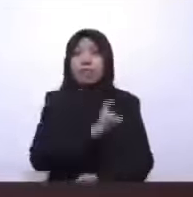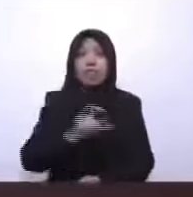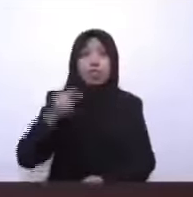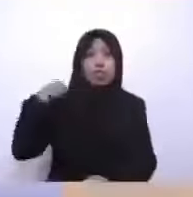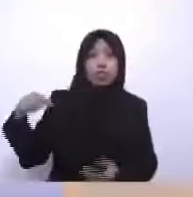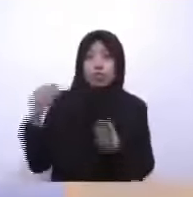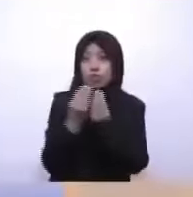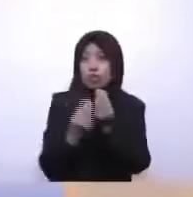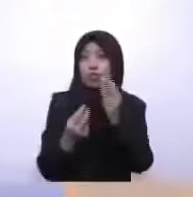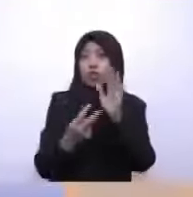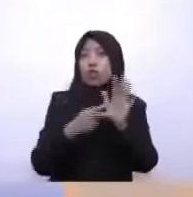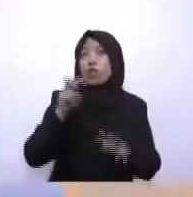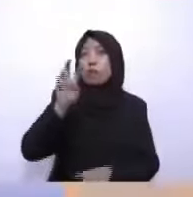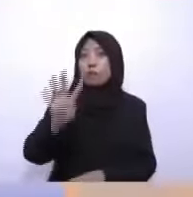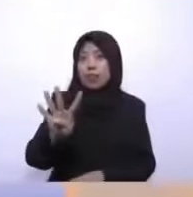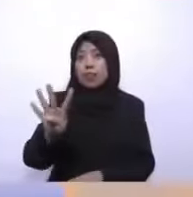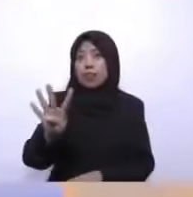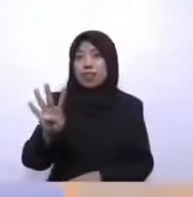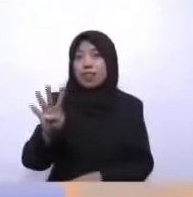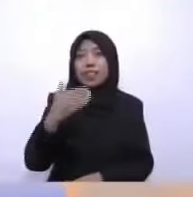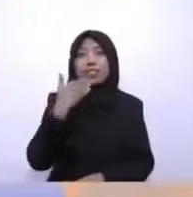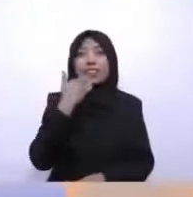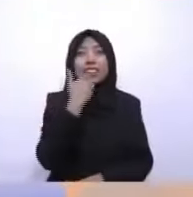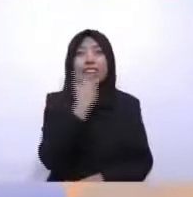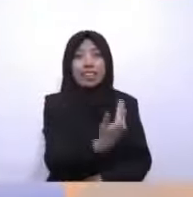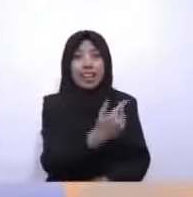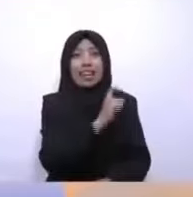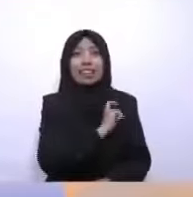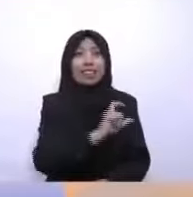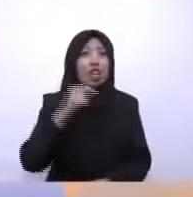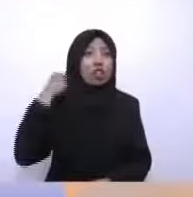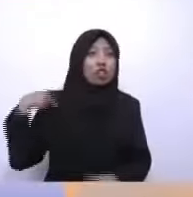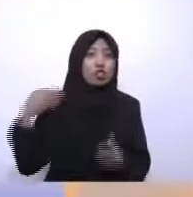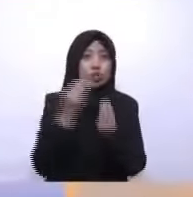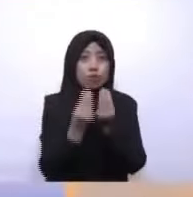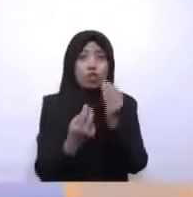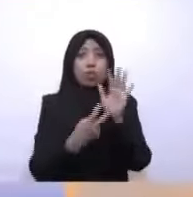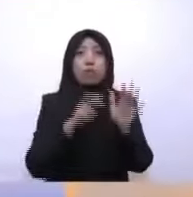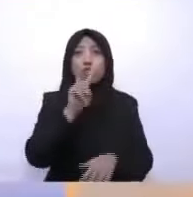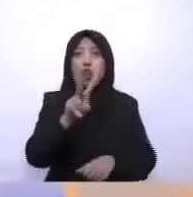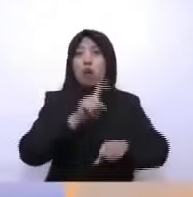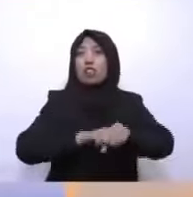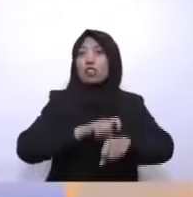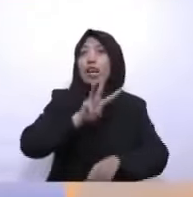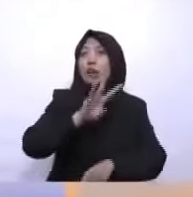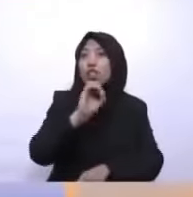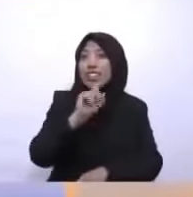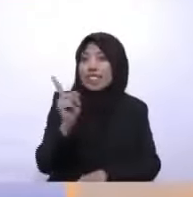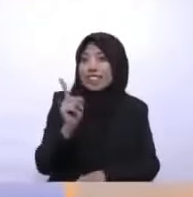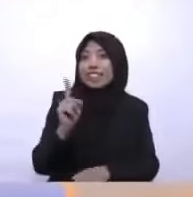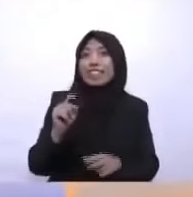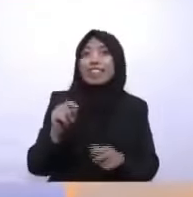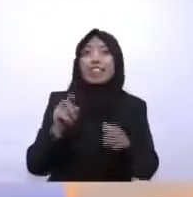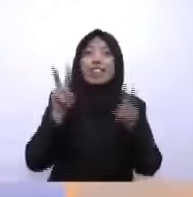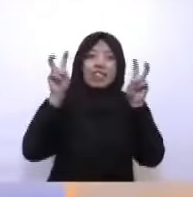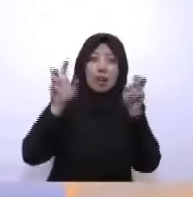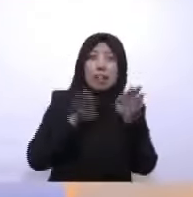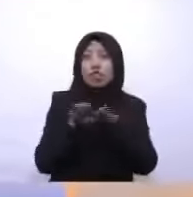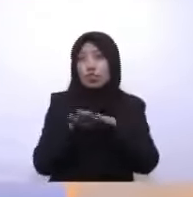nomor urut 4 bertanya kepada Cawagub nomor urut 2 dalam waktu 30 detik sesuai dengan subtema yang